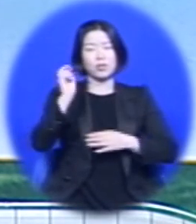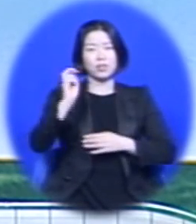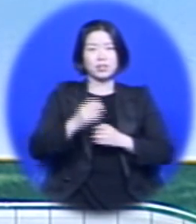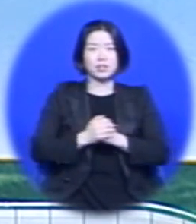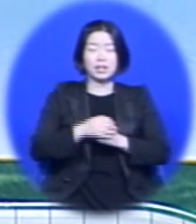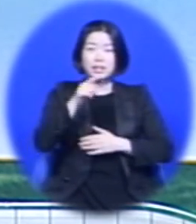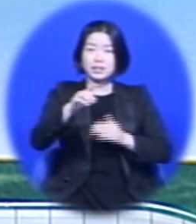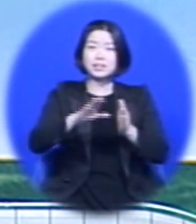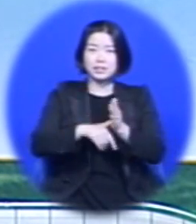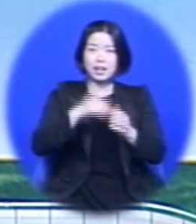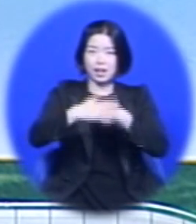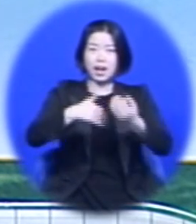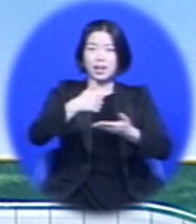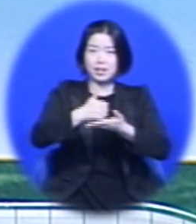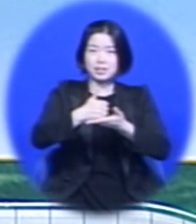그때